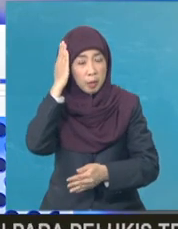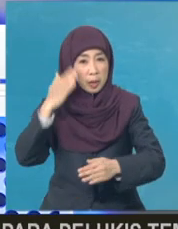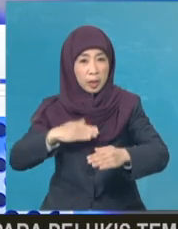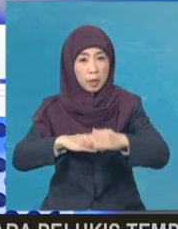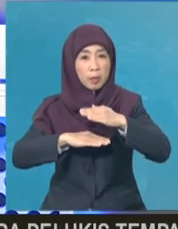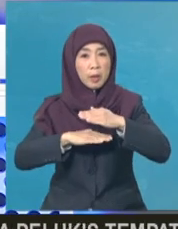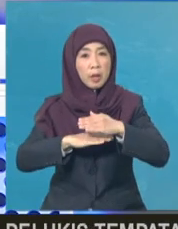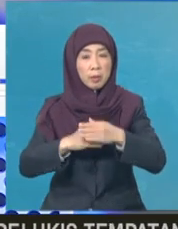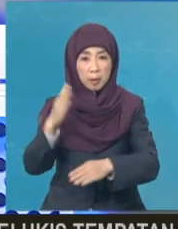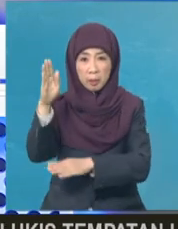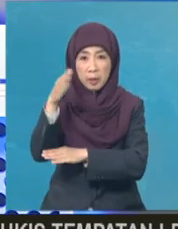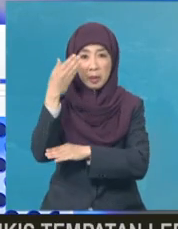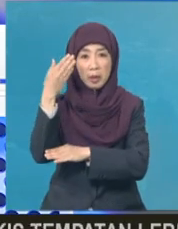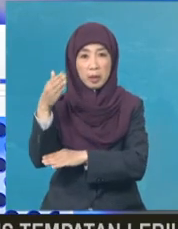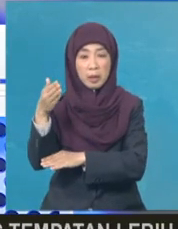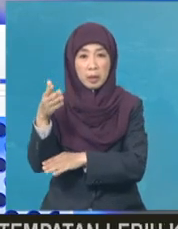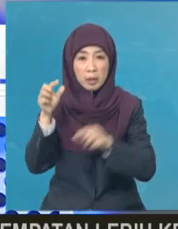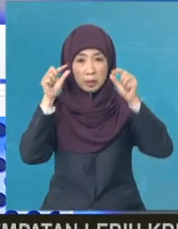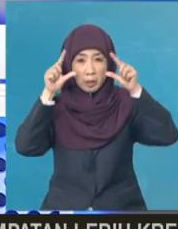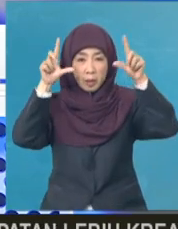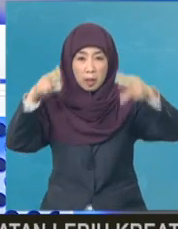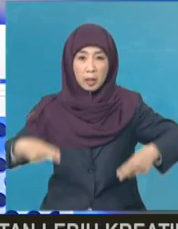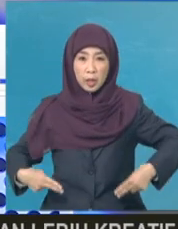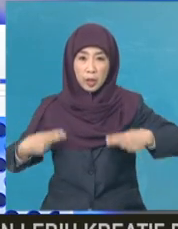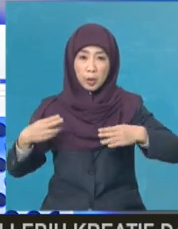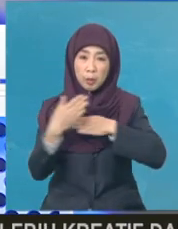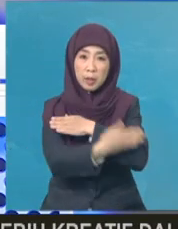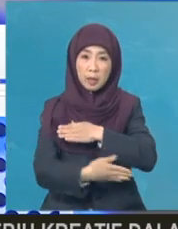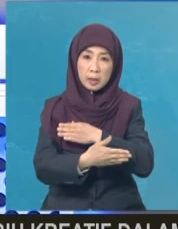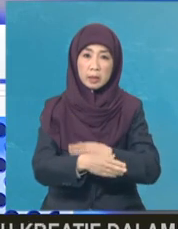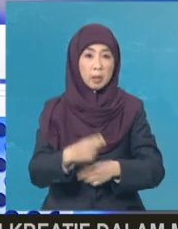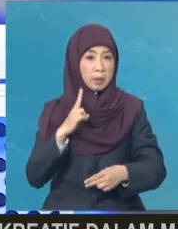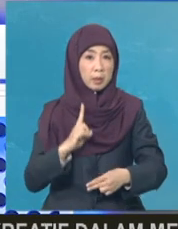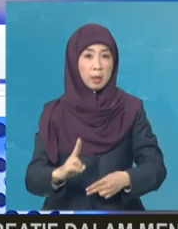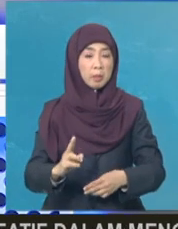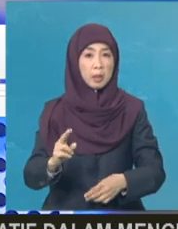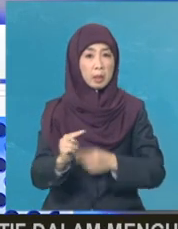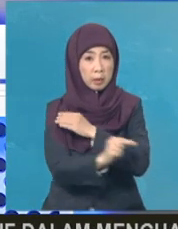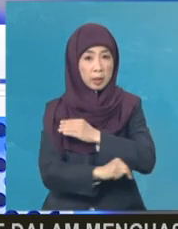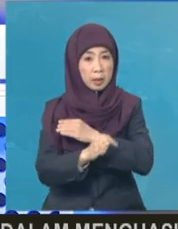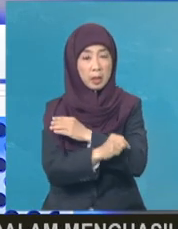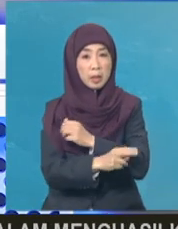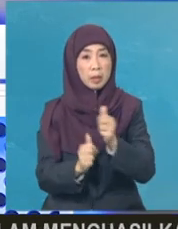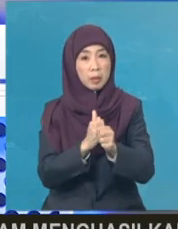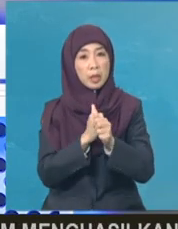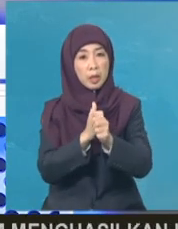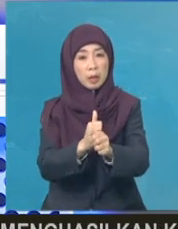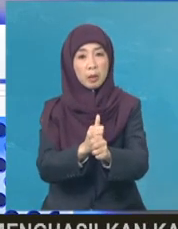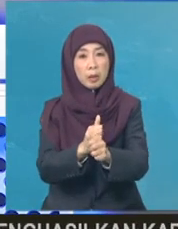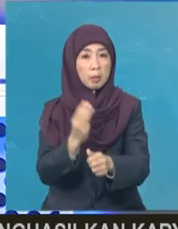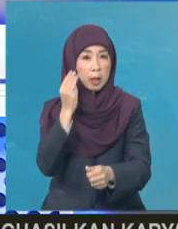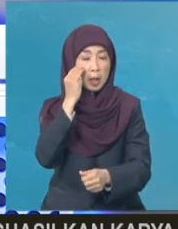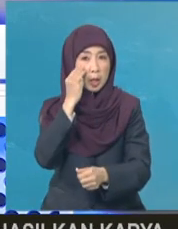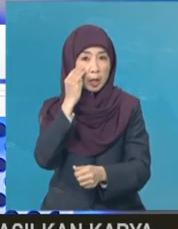optimum terhadap bendera negara ke arah kesadaran hidup berbangsa beragama dan bernegara berdasarkan falsafah negara